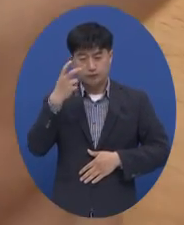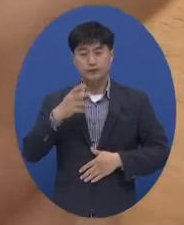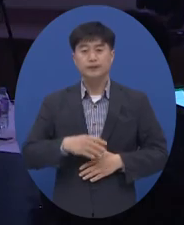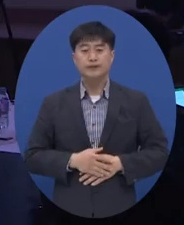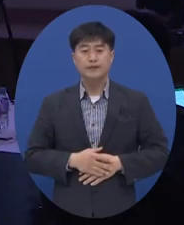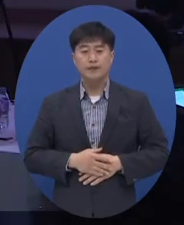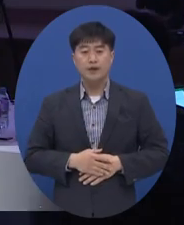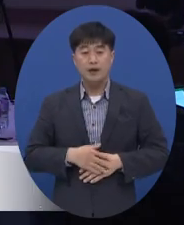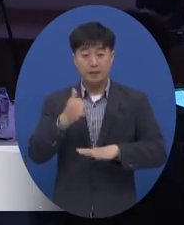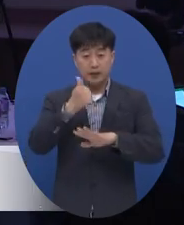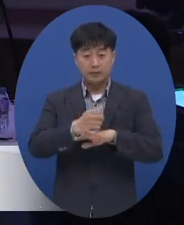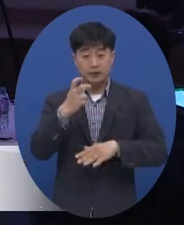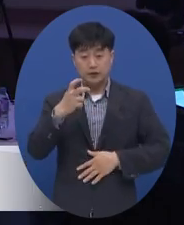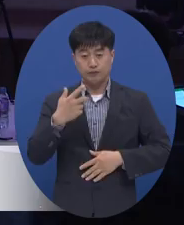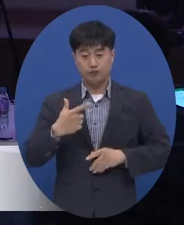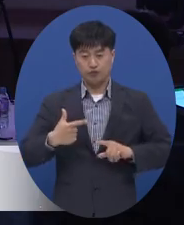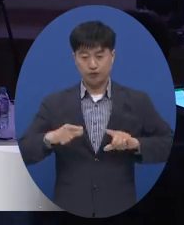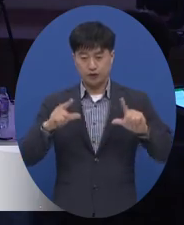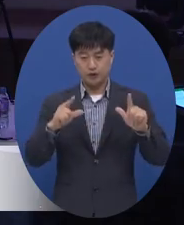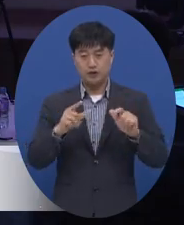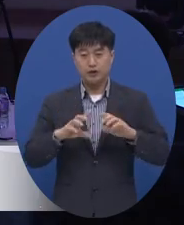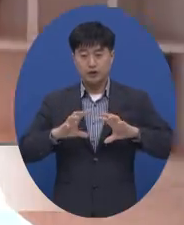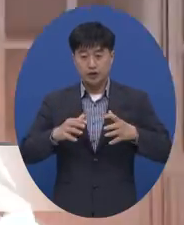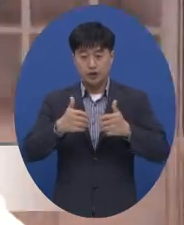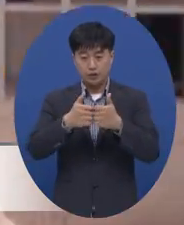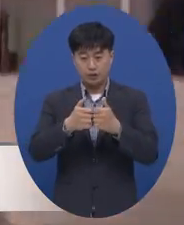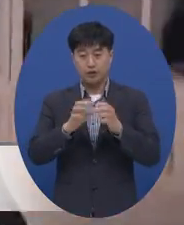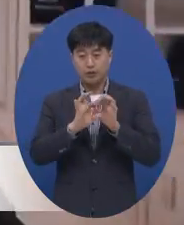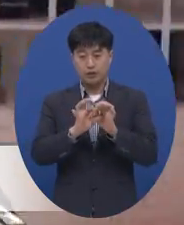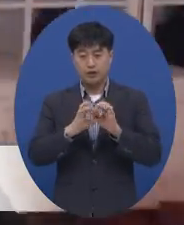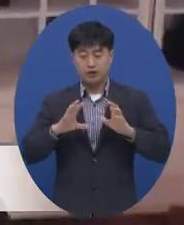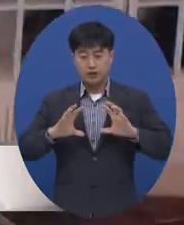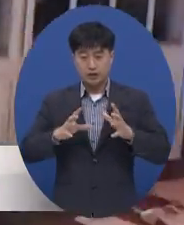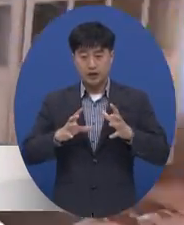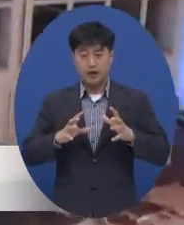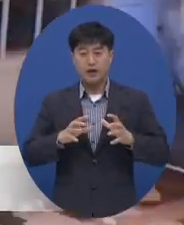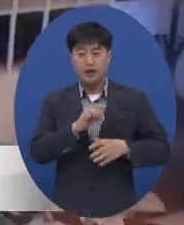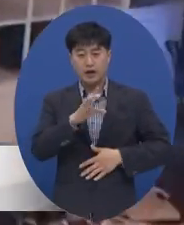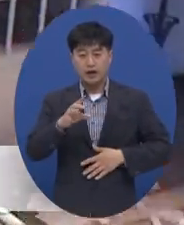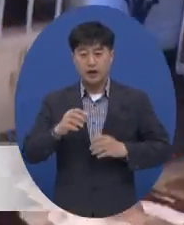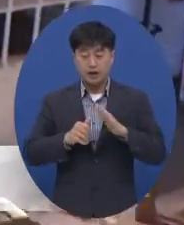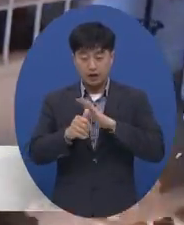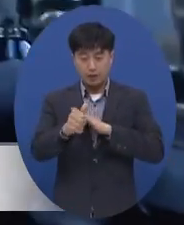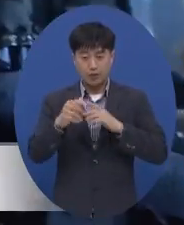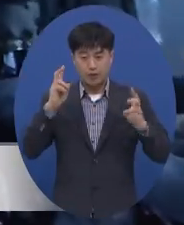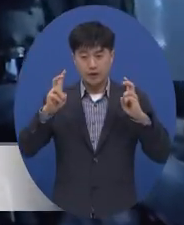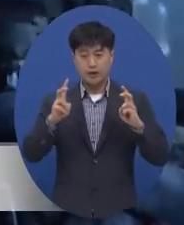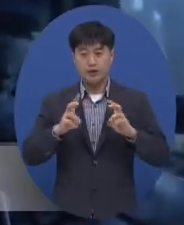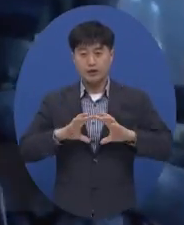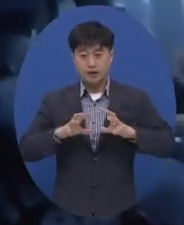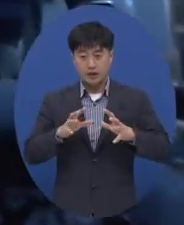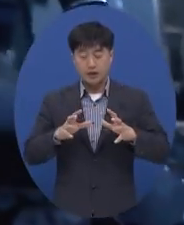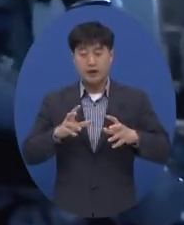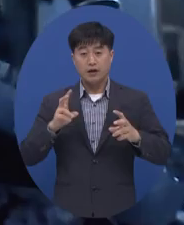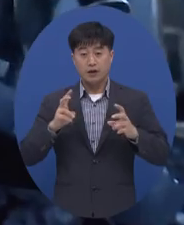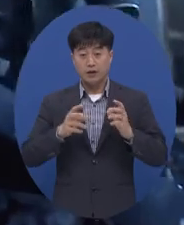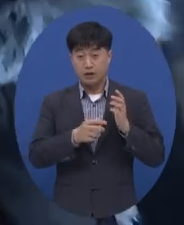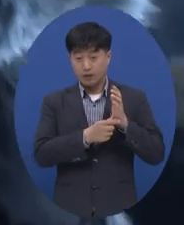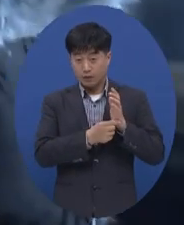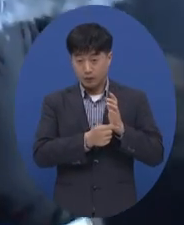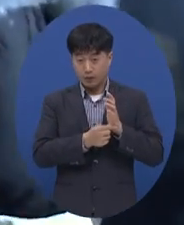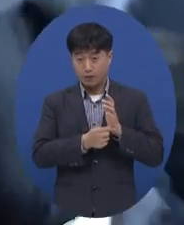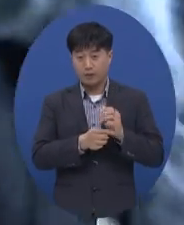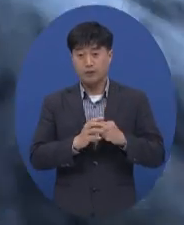예정입니다. 마지막 날인 26일엔 글로벌 컨퍼런스를 통해 세계 각국을 대표하는 기업들이 글로벌 게임 산업